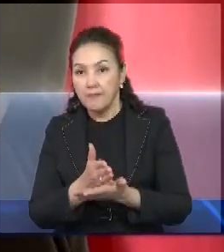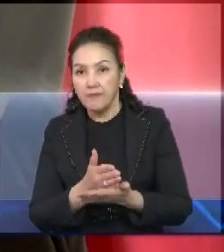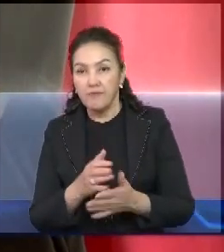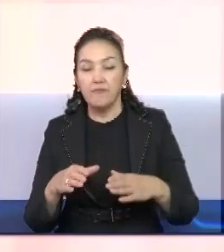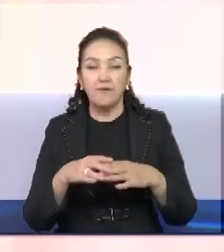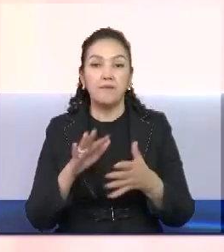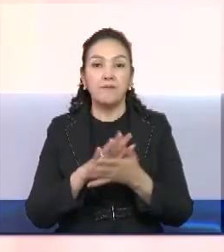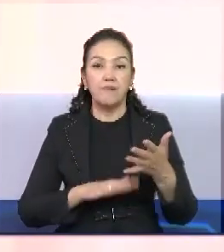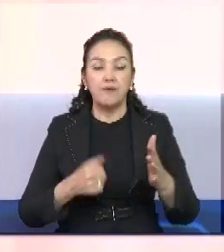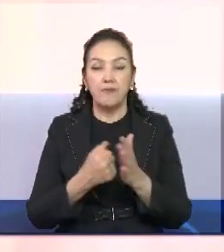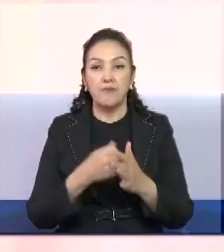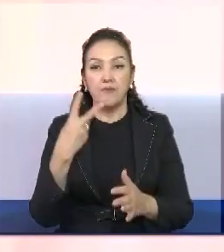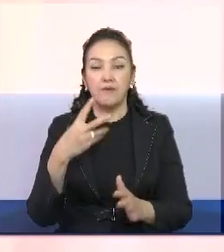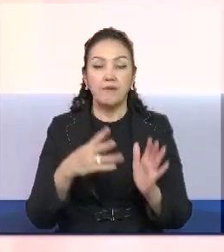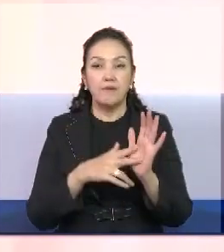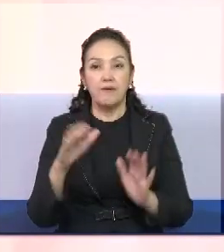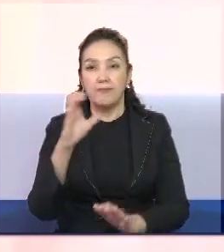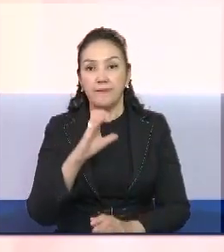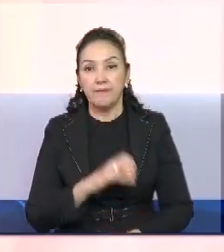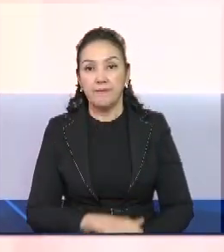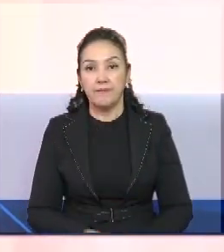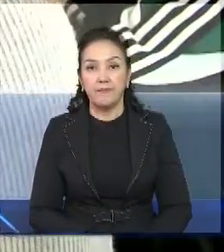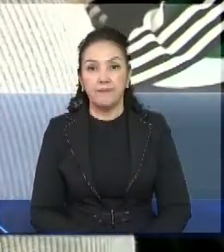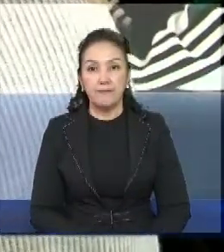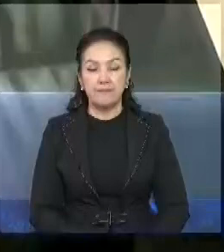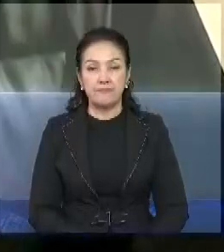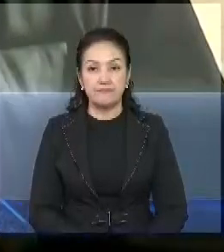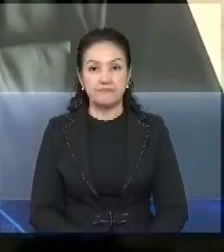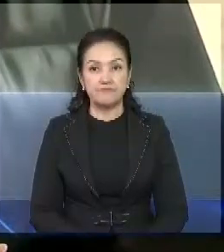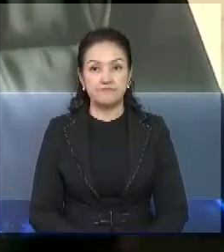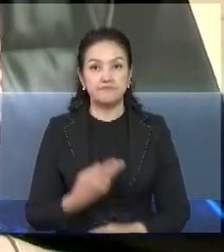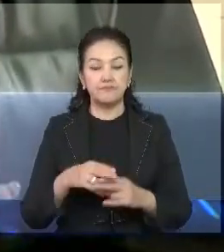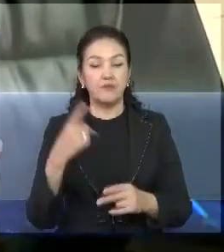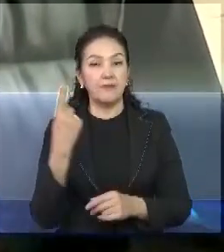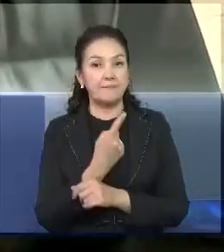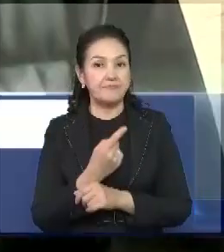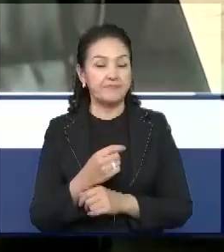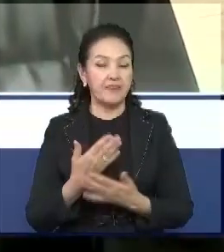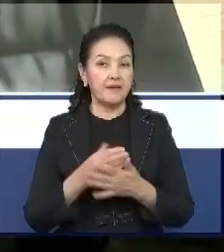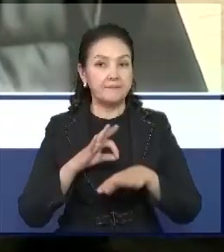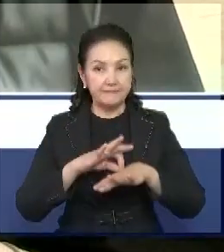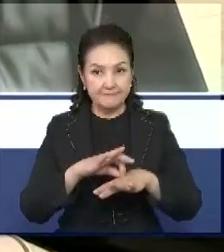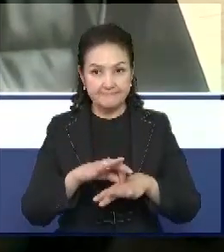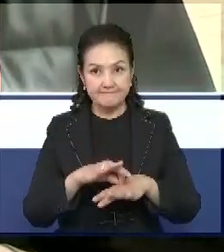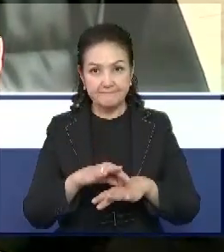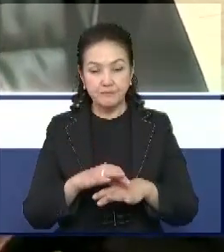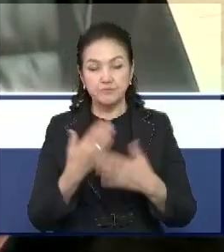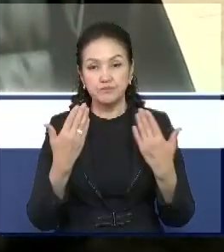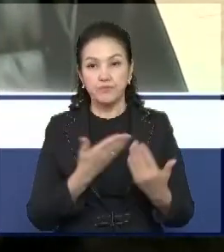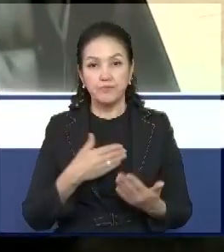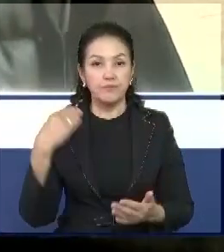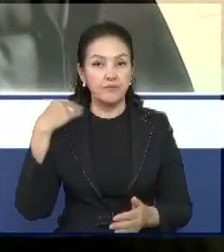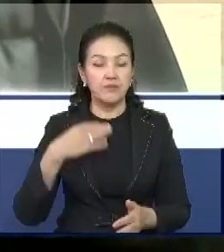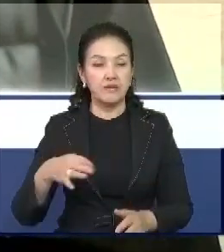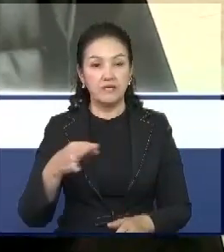форум продлится до 28 сентября. Это первый такой форум, который проходит, тем более в нашей